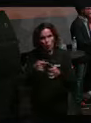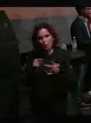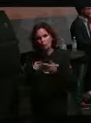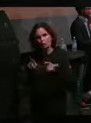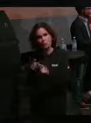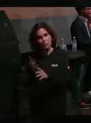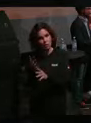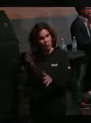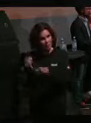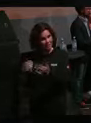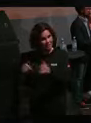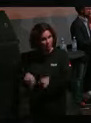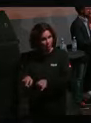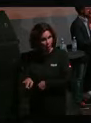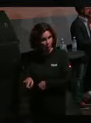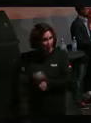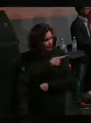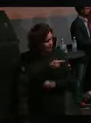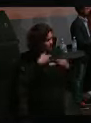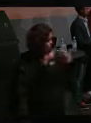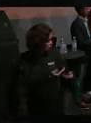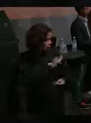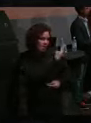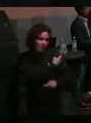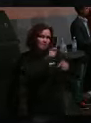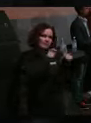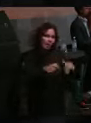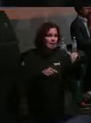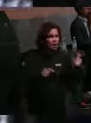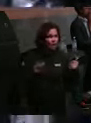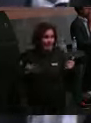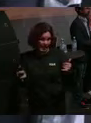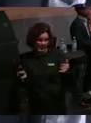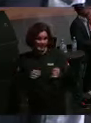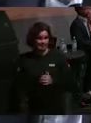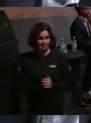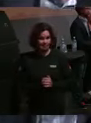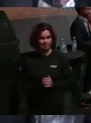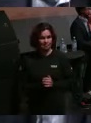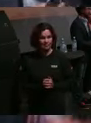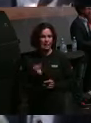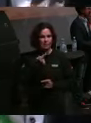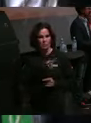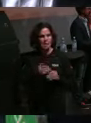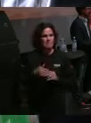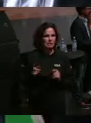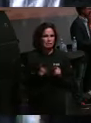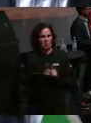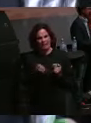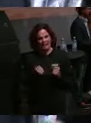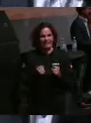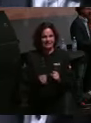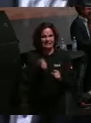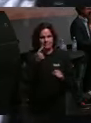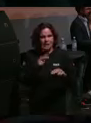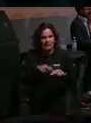kø og venter, så har dere fått sånne. Så vi starter med en ja-nei, og så kan vi få en intens replikkrunde i det vi har